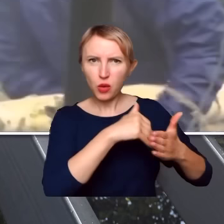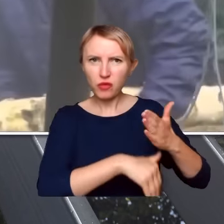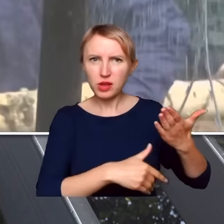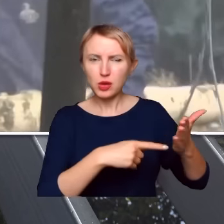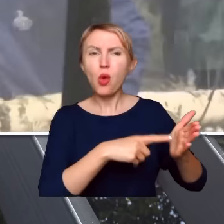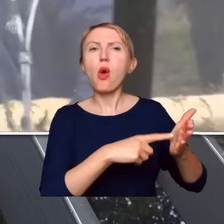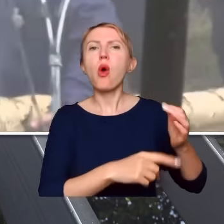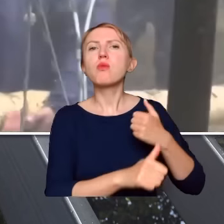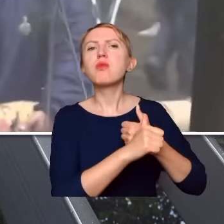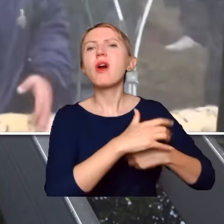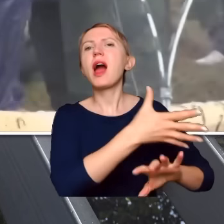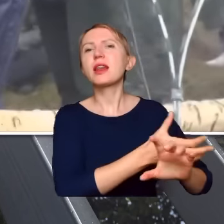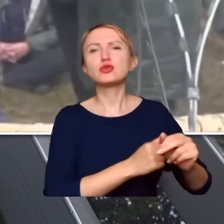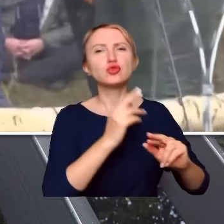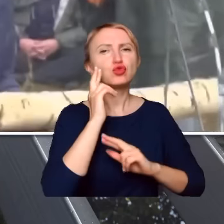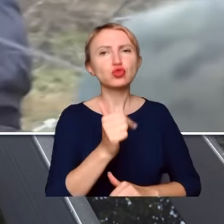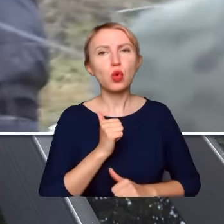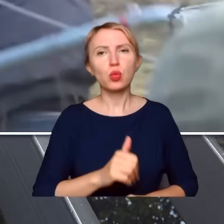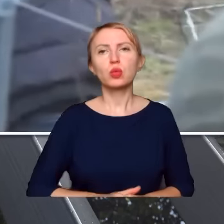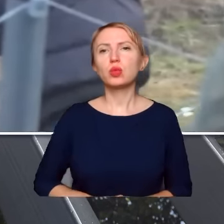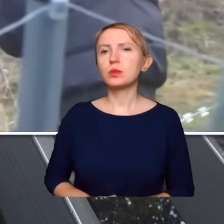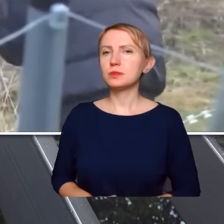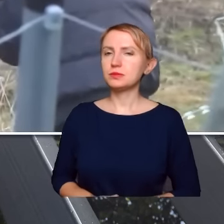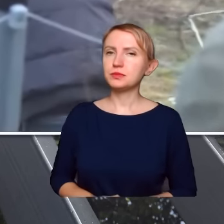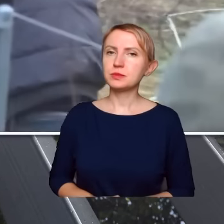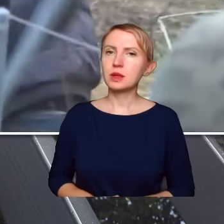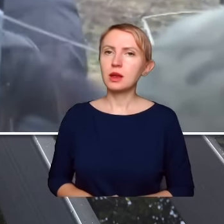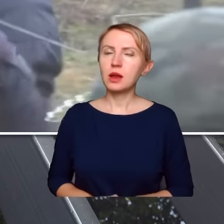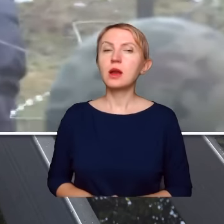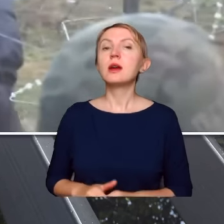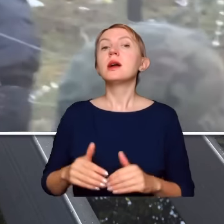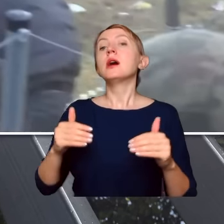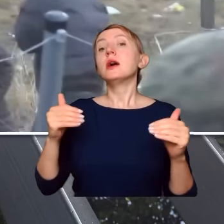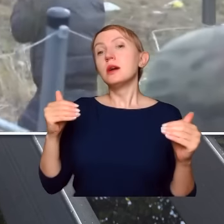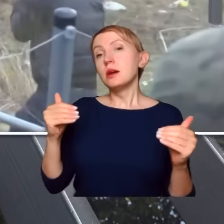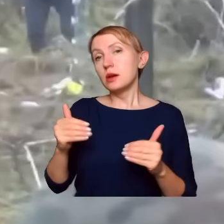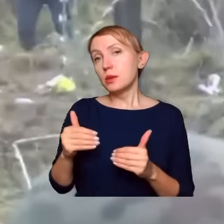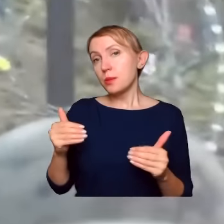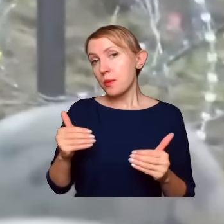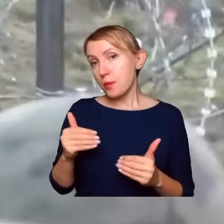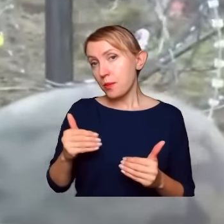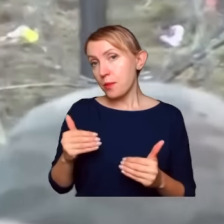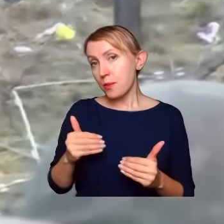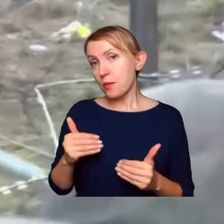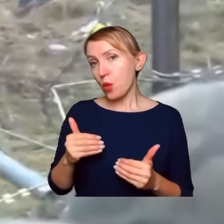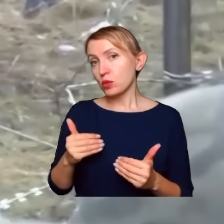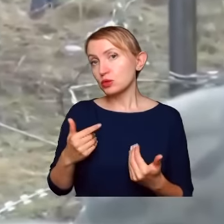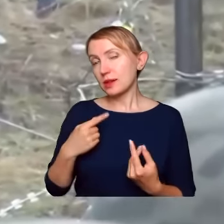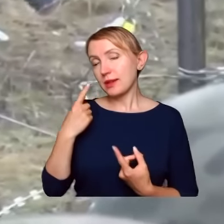do aresztowania żołnierzy. Możemy w ten sposób to nazwać.